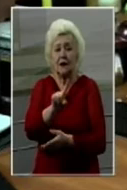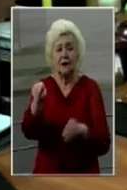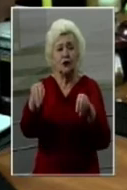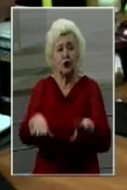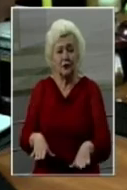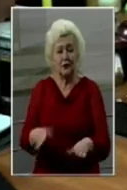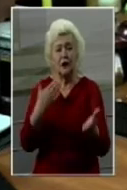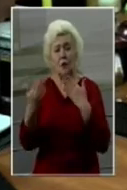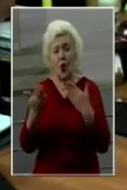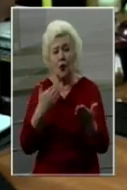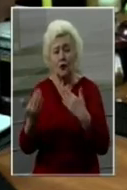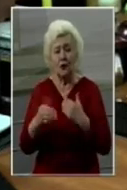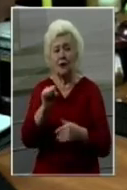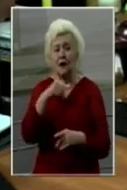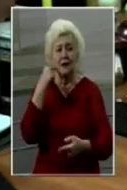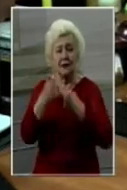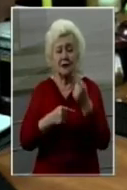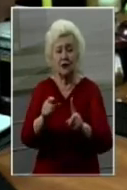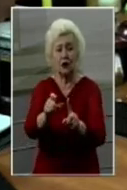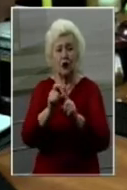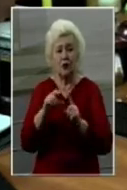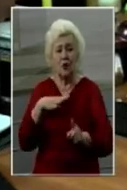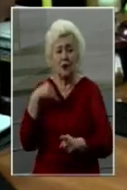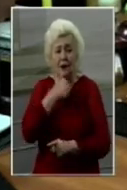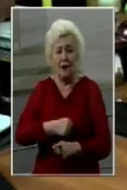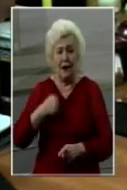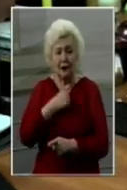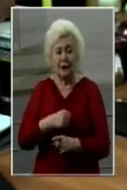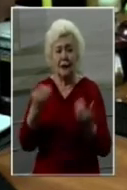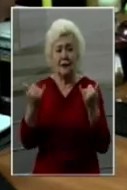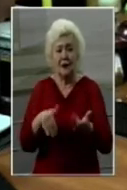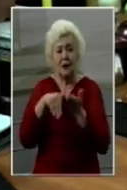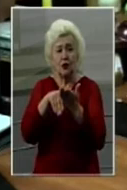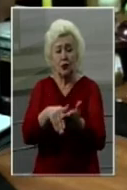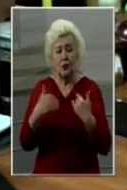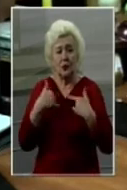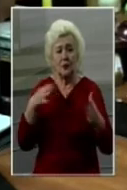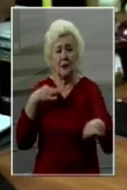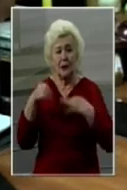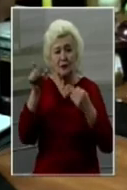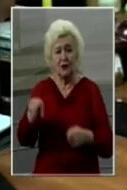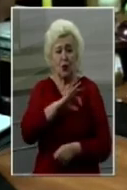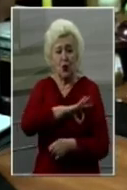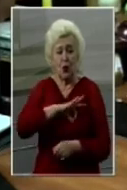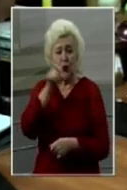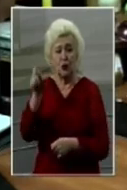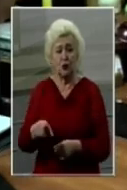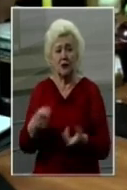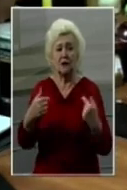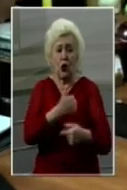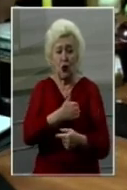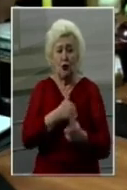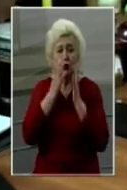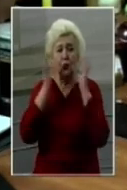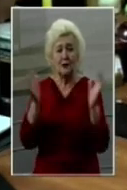вирішити, поговорити, але завжди у відповідь була агресія. Зараз допоміг мені психолог, юрист. Я хочу все ж таки